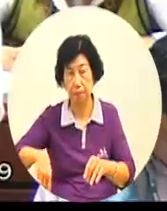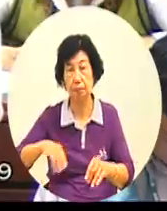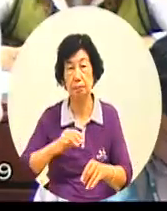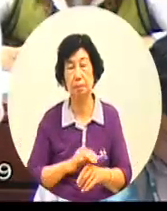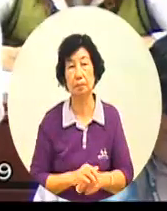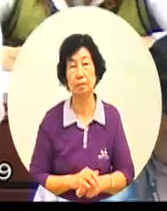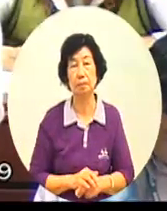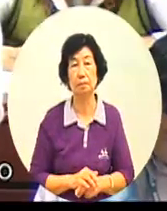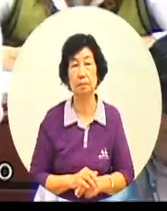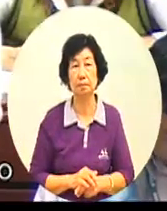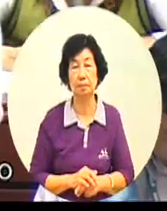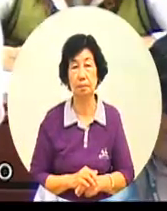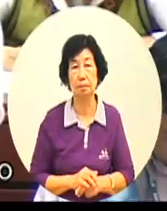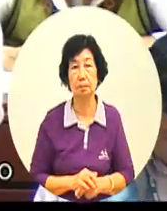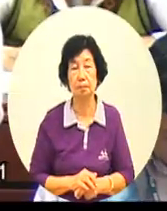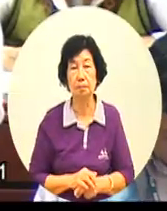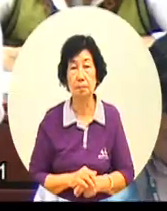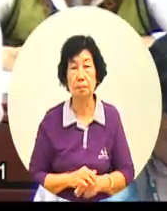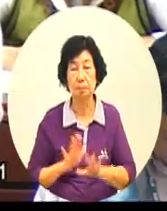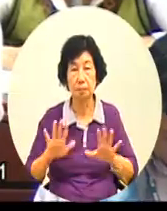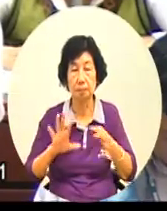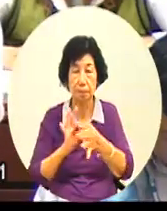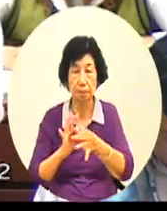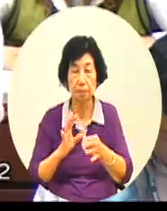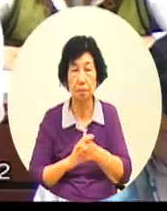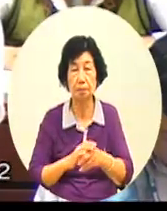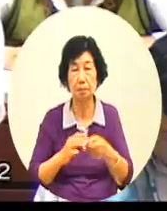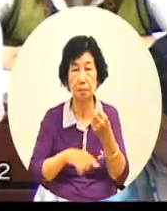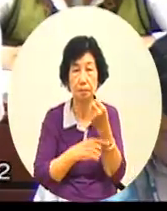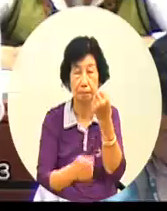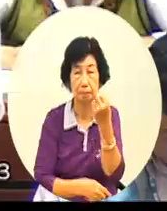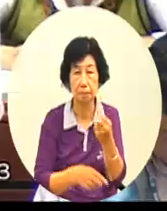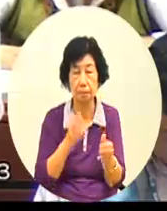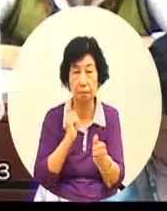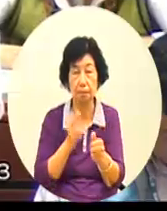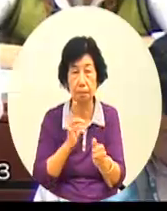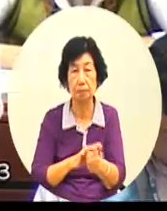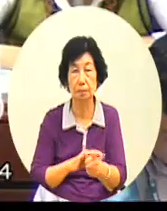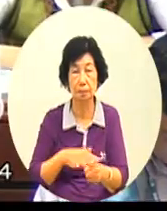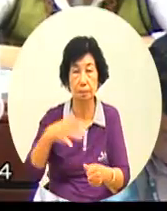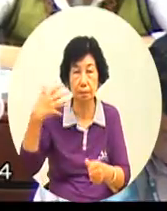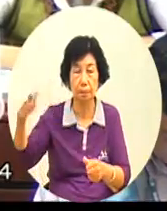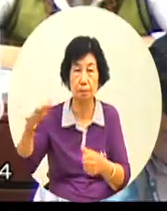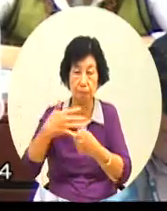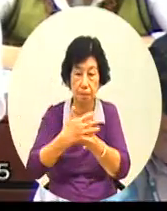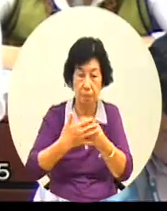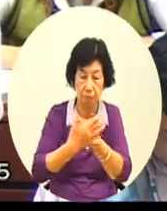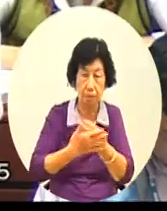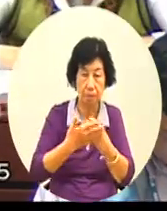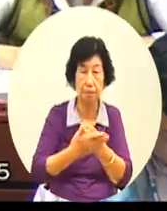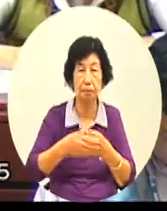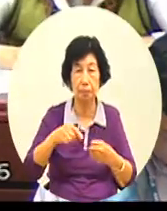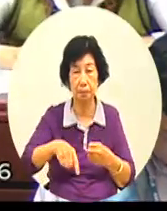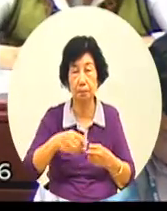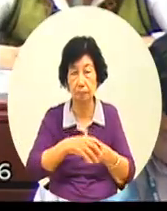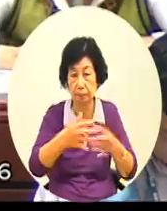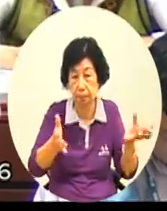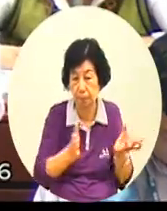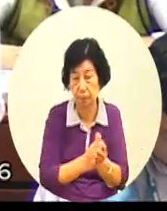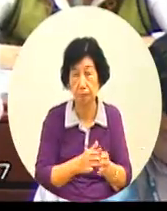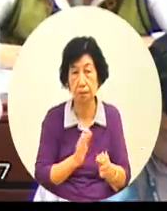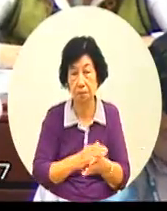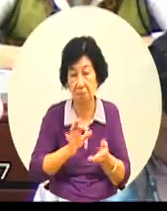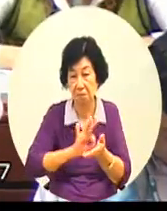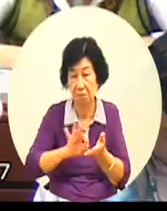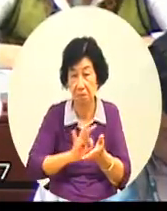在相关的法令都有很多限制，所以我们在水保这个部分，我们确实花了很多的时间去通过这样的一个文